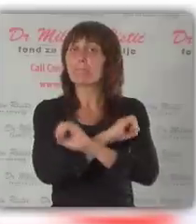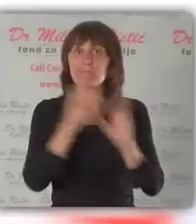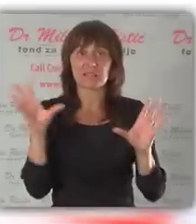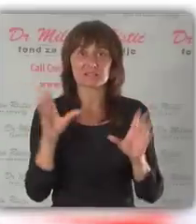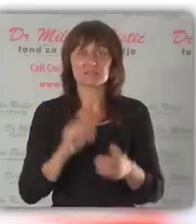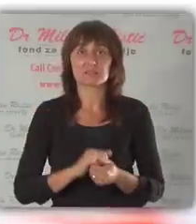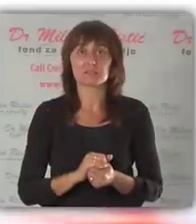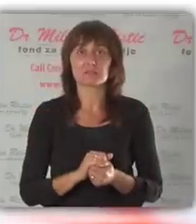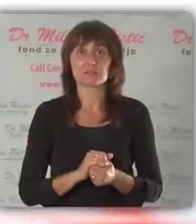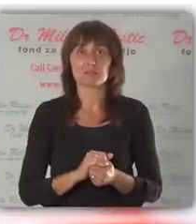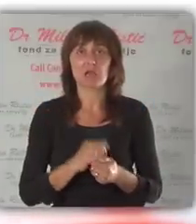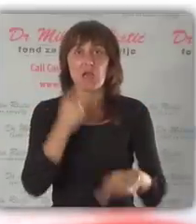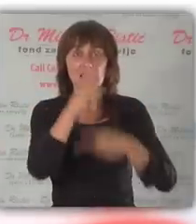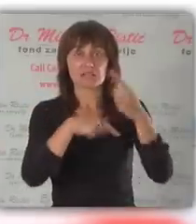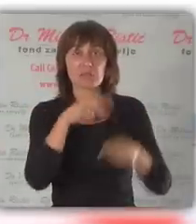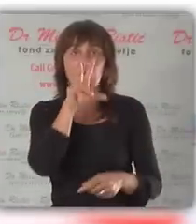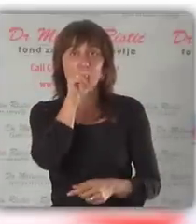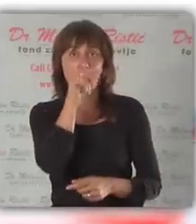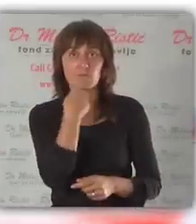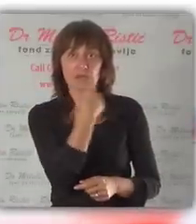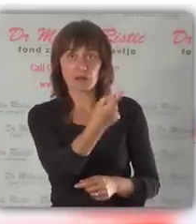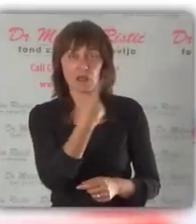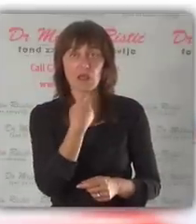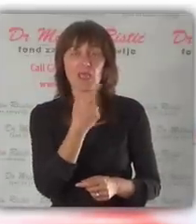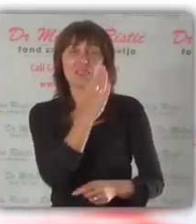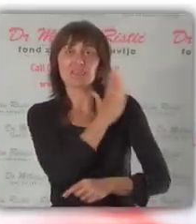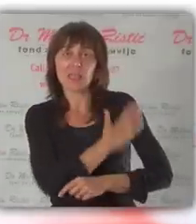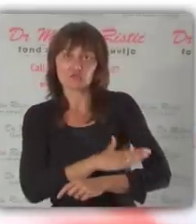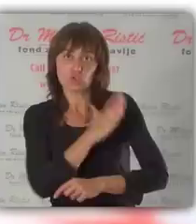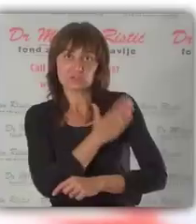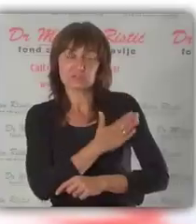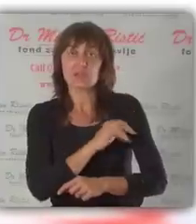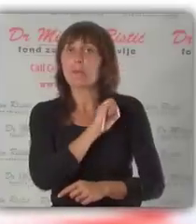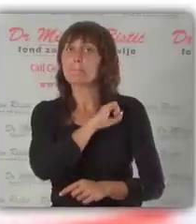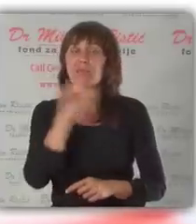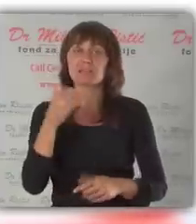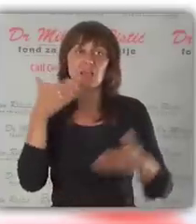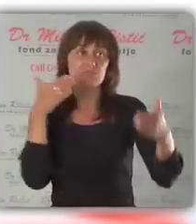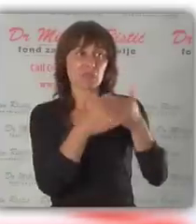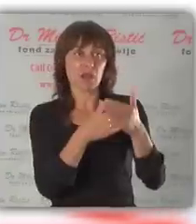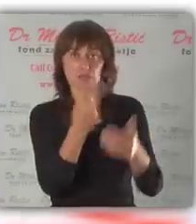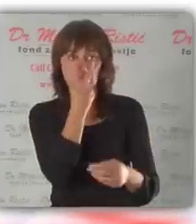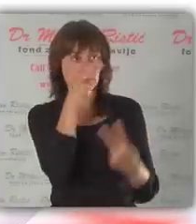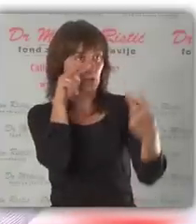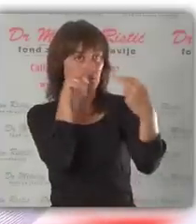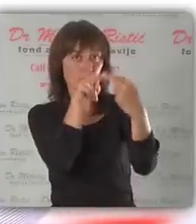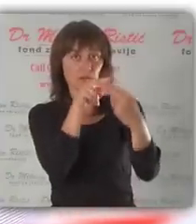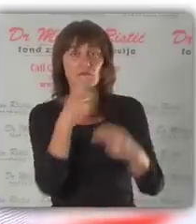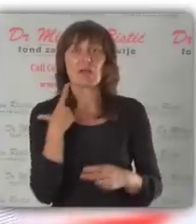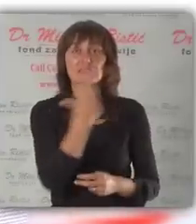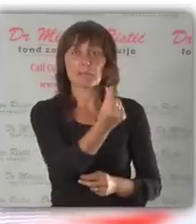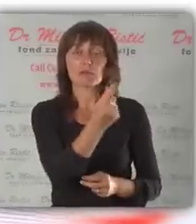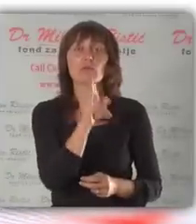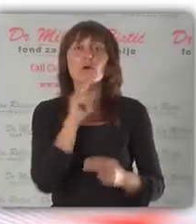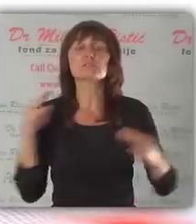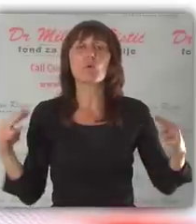a bez razmene govora, bez razmene nežnosti, bez direktno kontakta sa